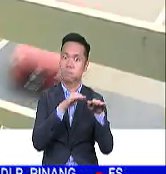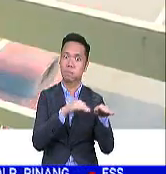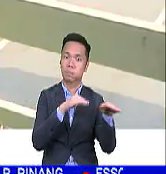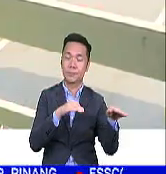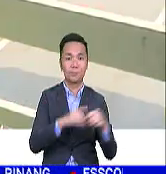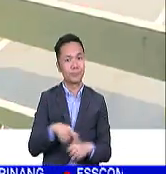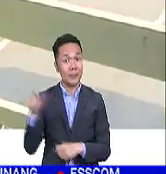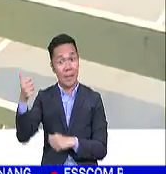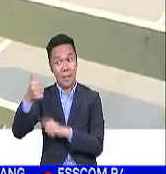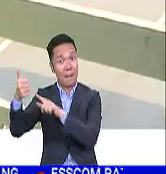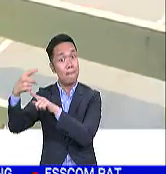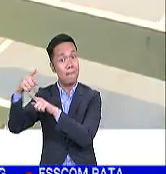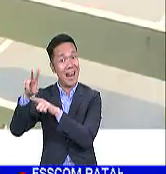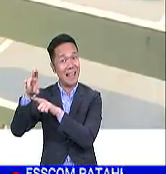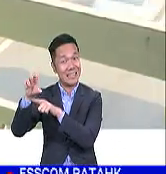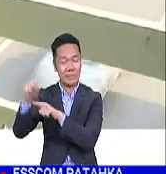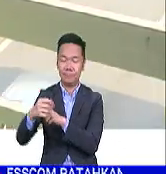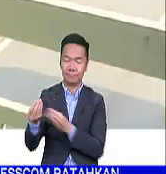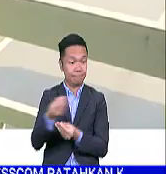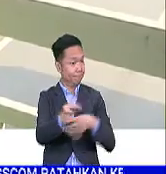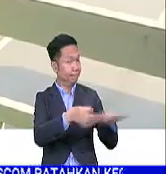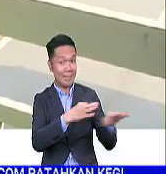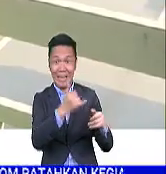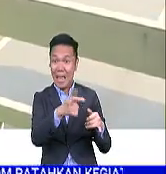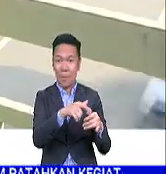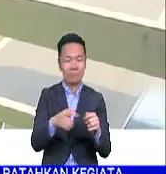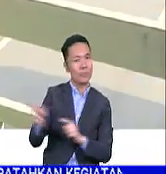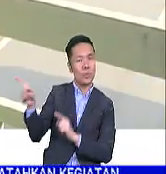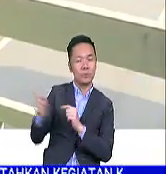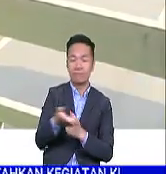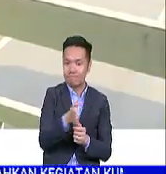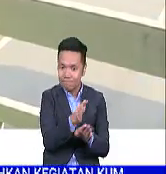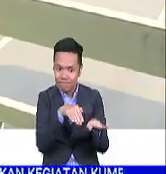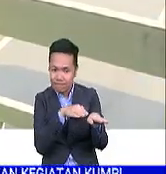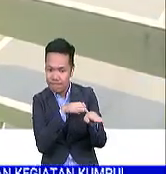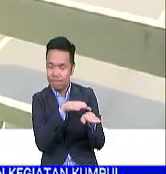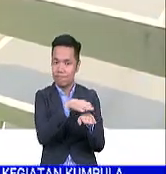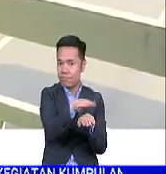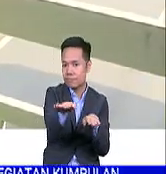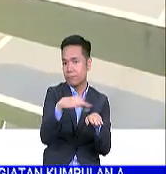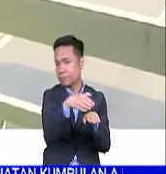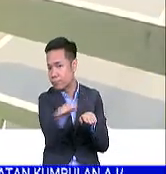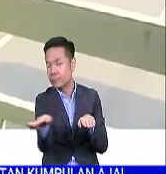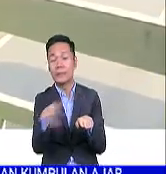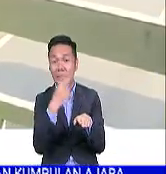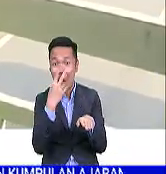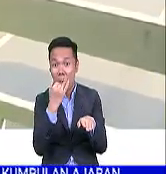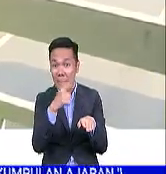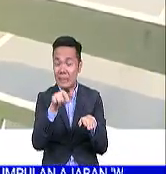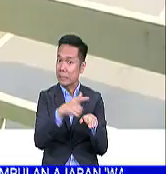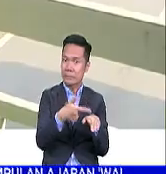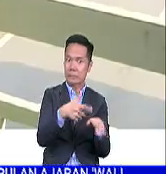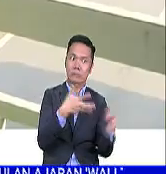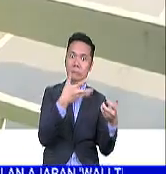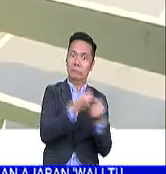PLAS memaklumkan kerja-kerja pengalihan kenderaan di kilometer 288.3 berikutan berlakunya